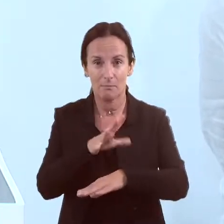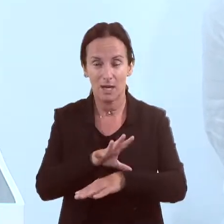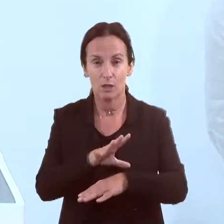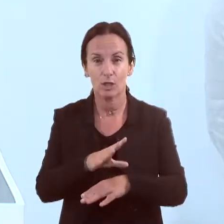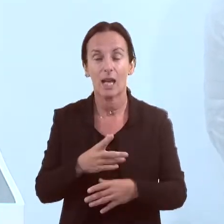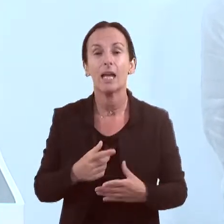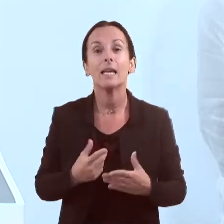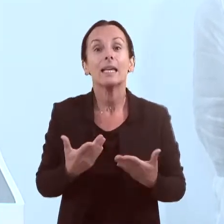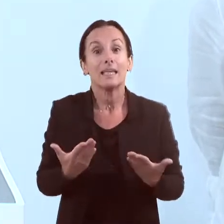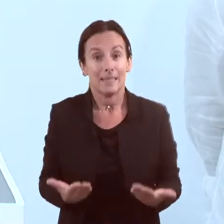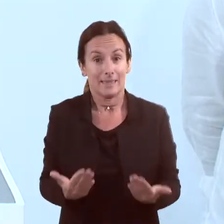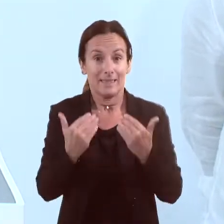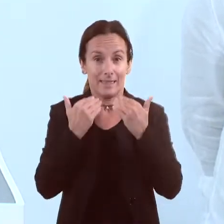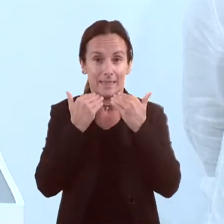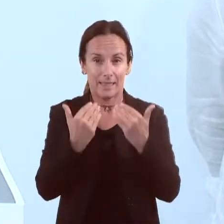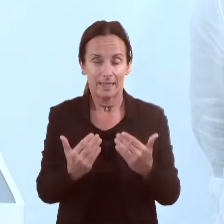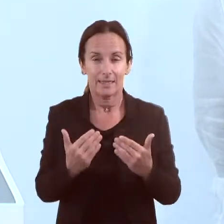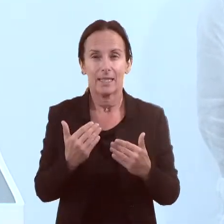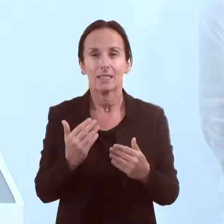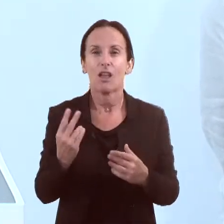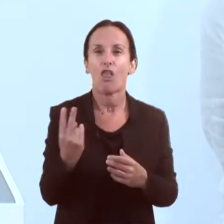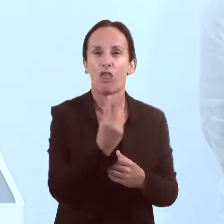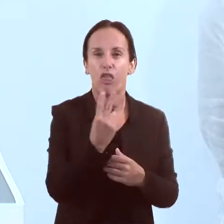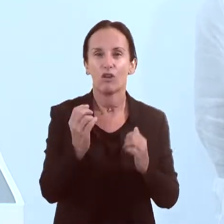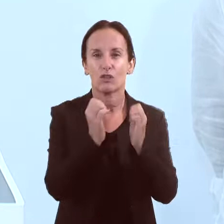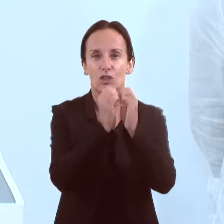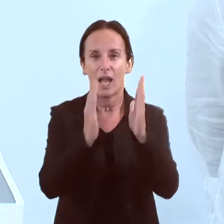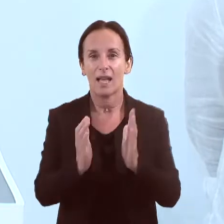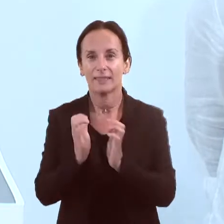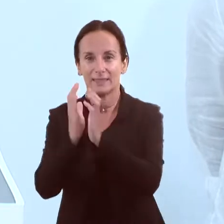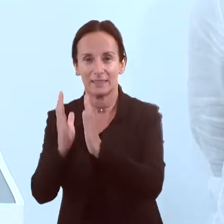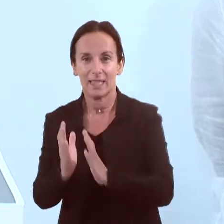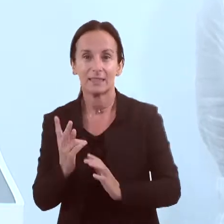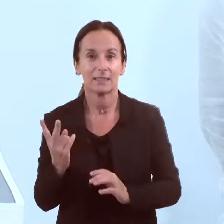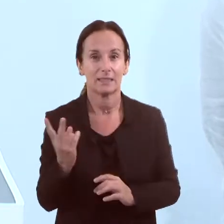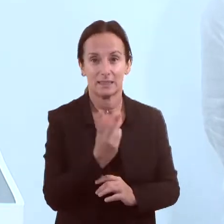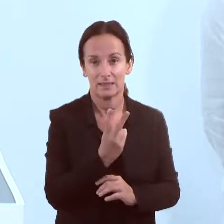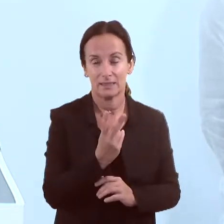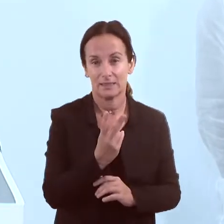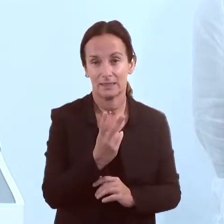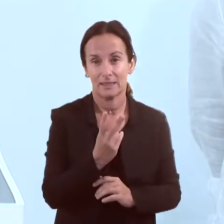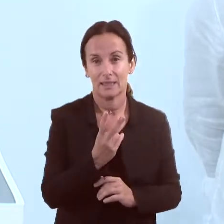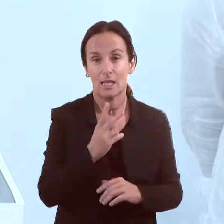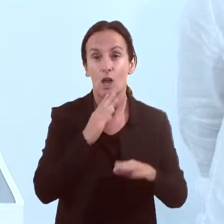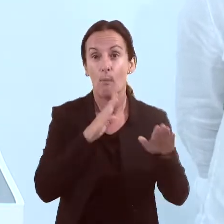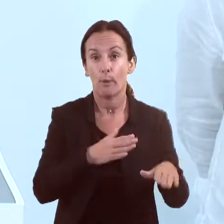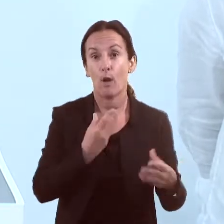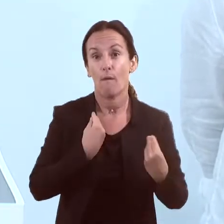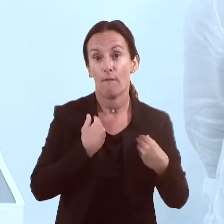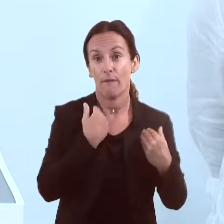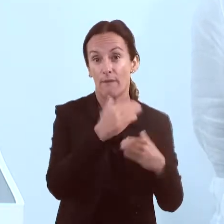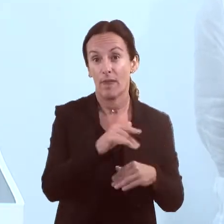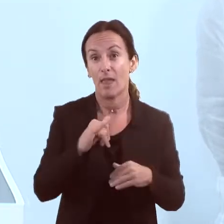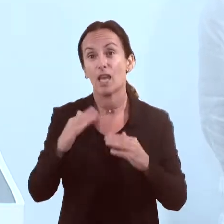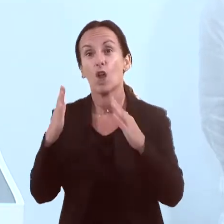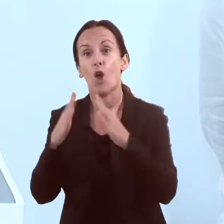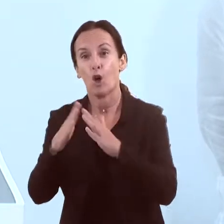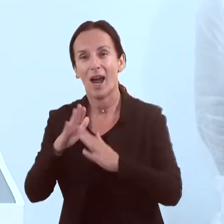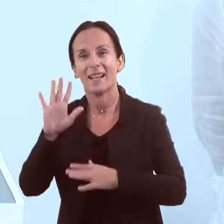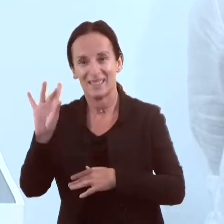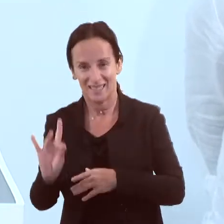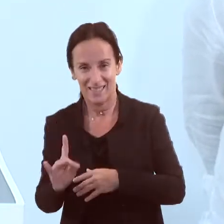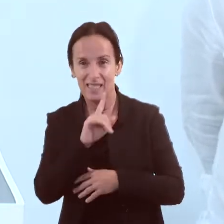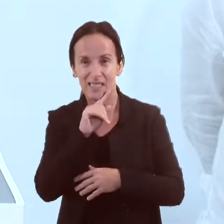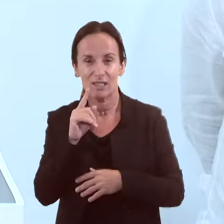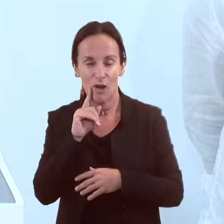afegir, l'agraïment també a les dues entitats, Provivienda i Hogar-Sí, per pensar en Mallorca, però tot això també ve perquè